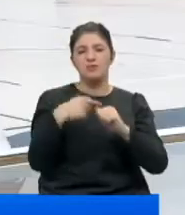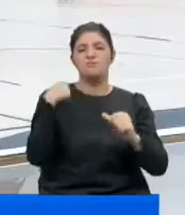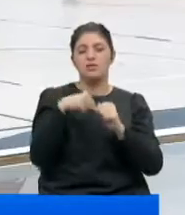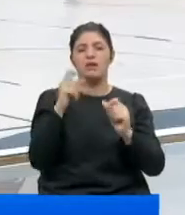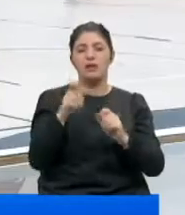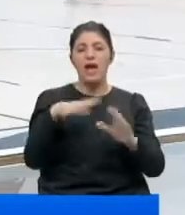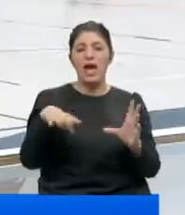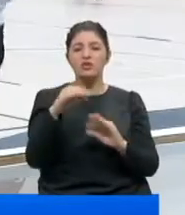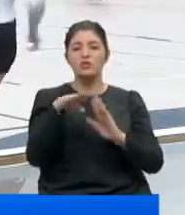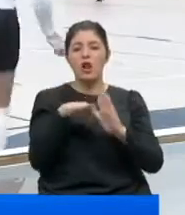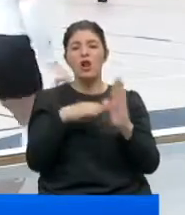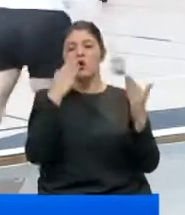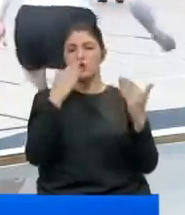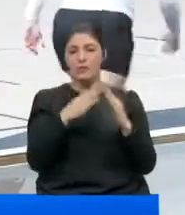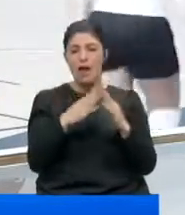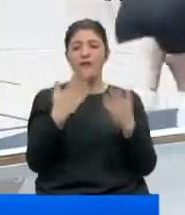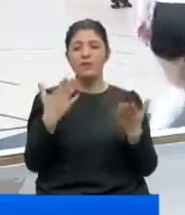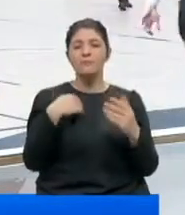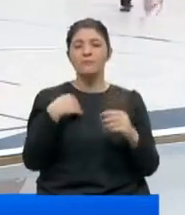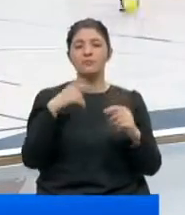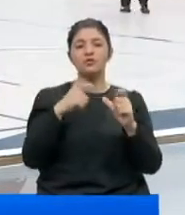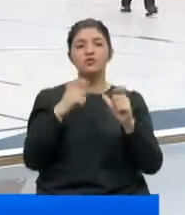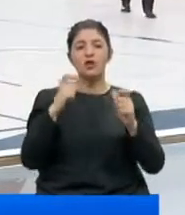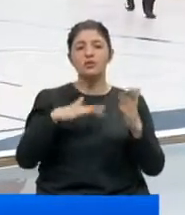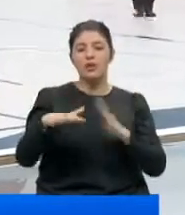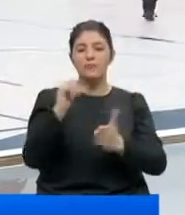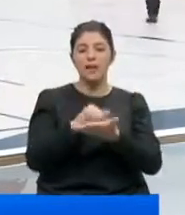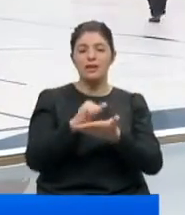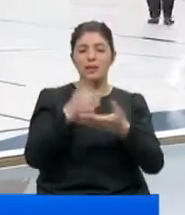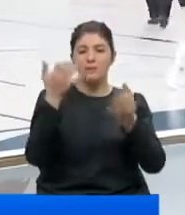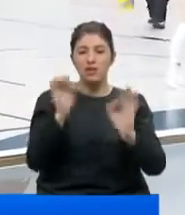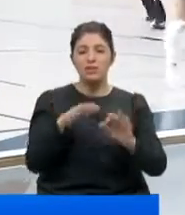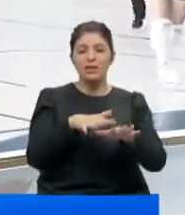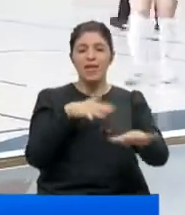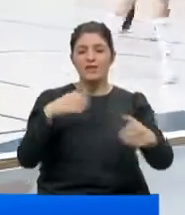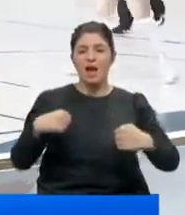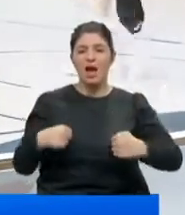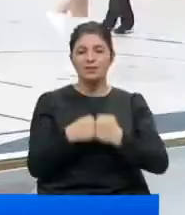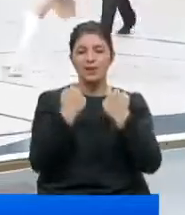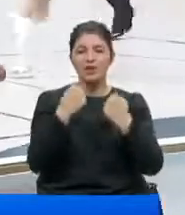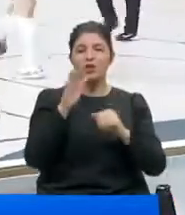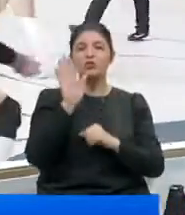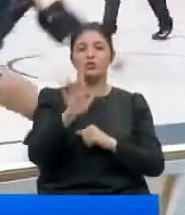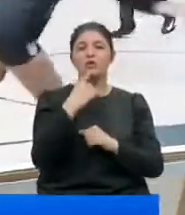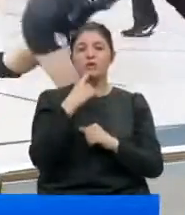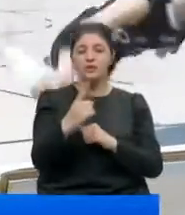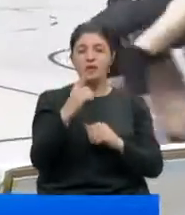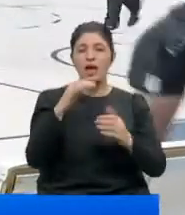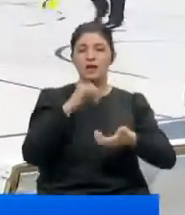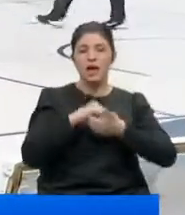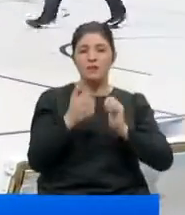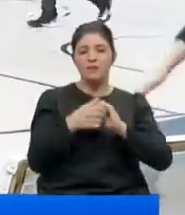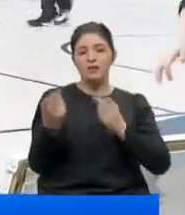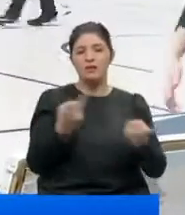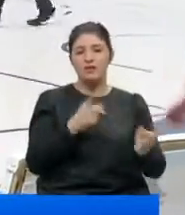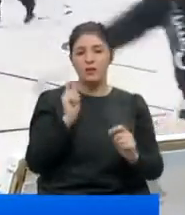sürdürecek. Herkesi kurallara uymaya ve bizim sosyal medyada başlattığımız trafik kazalarına dur de kampanyamıza